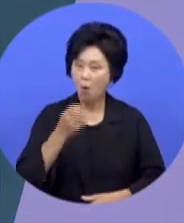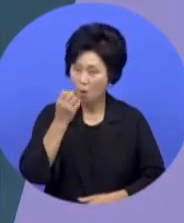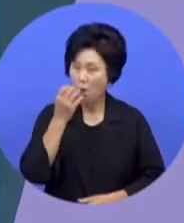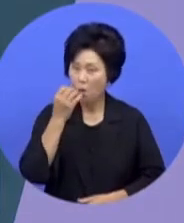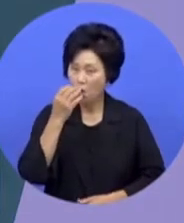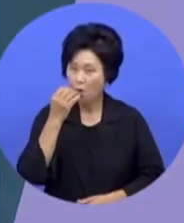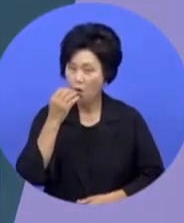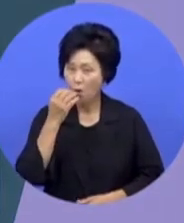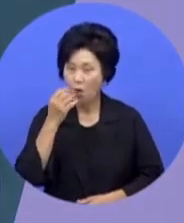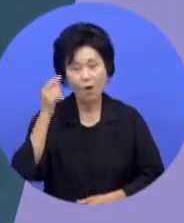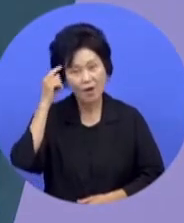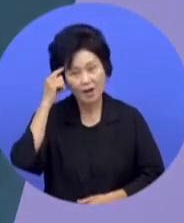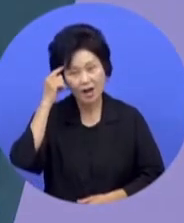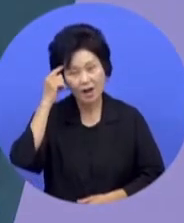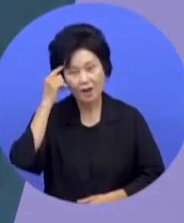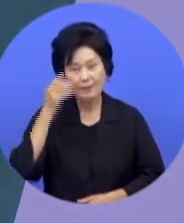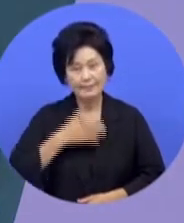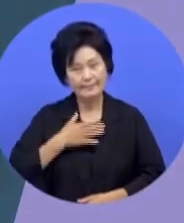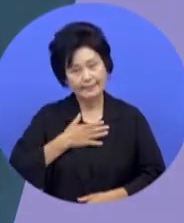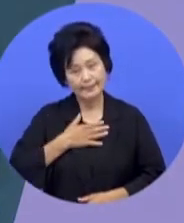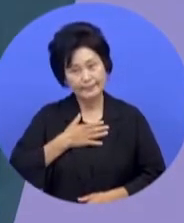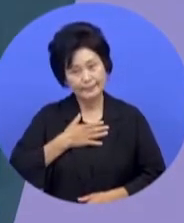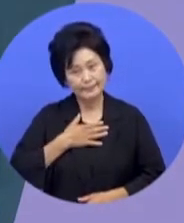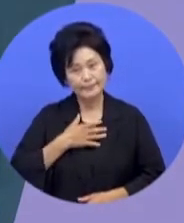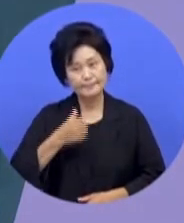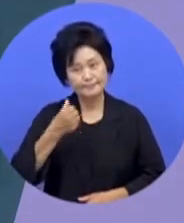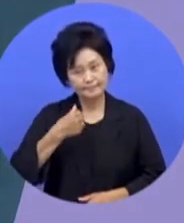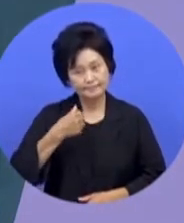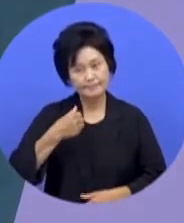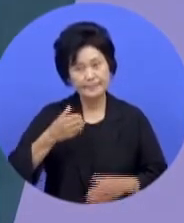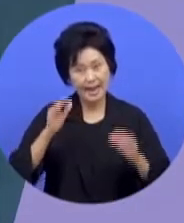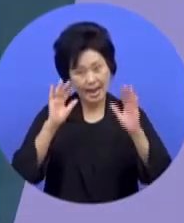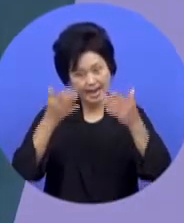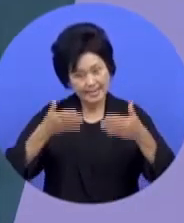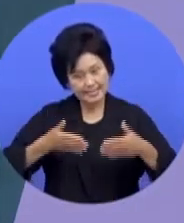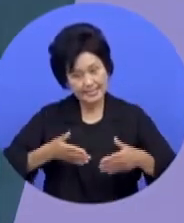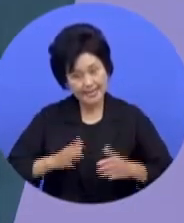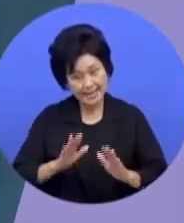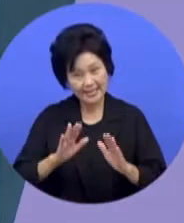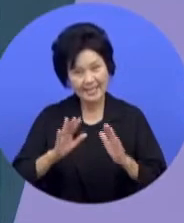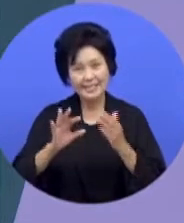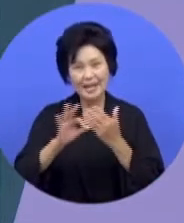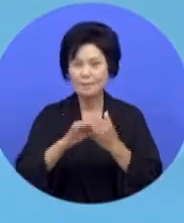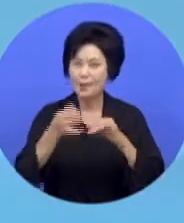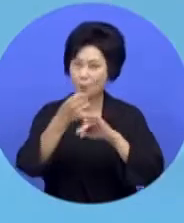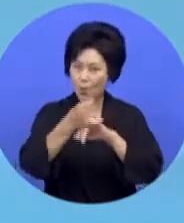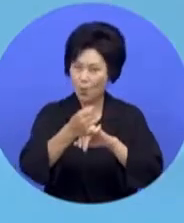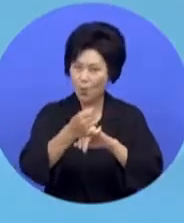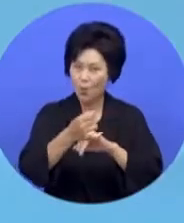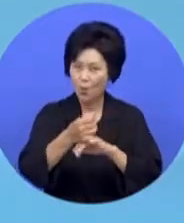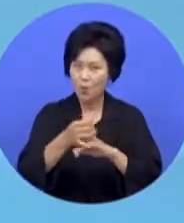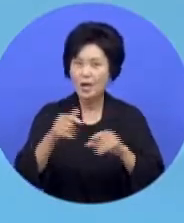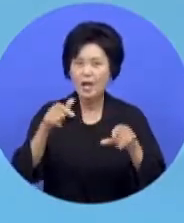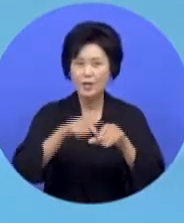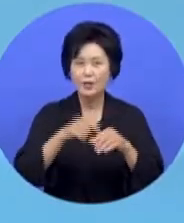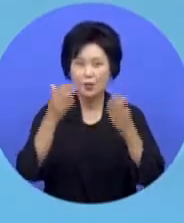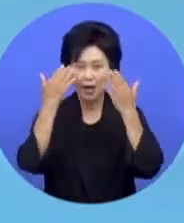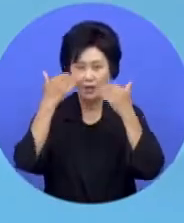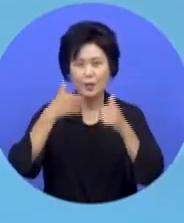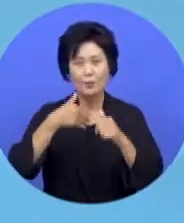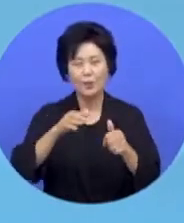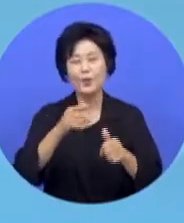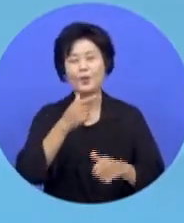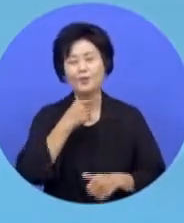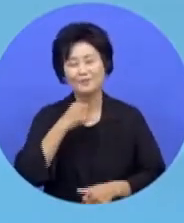당시에 나도 아이가 생기면 꼭 이렇게 기독교 대안학교에 보내야겠다라는 아니, 근데 좀 소망이 생겼었죠. SOT